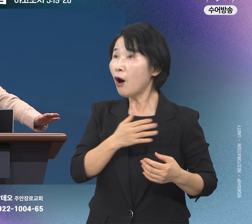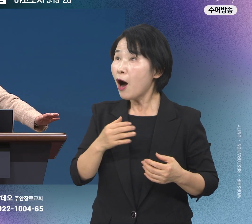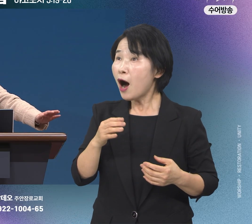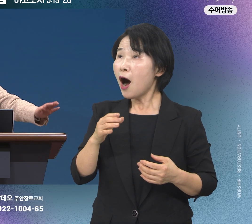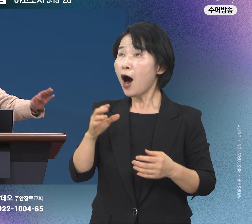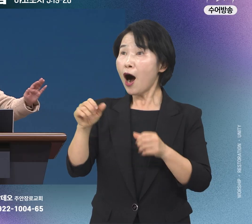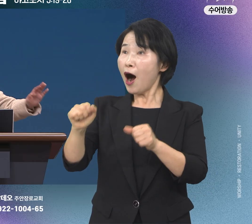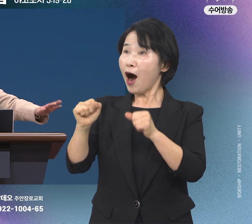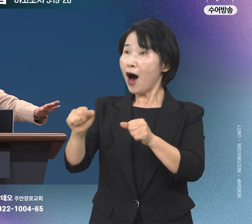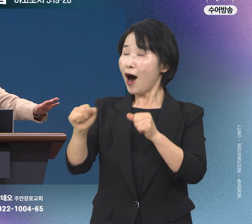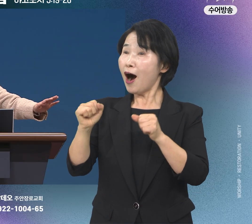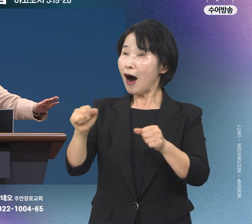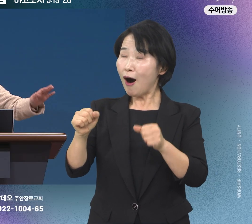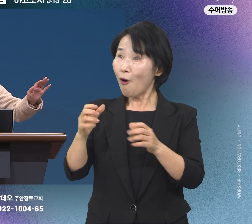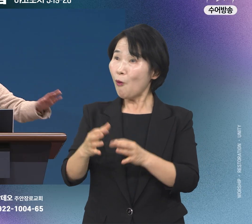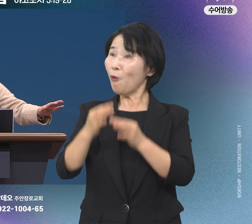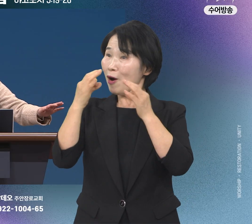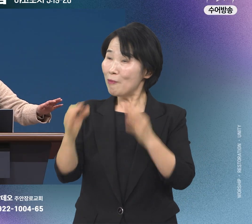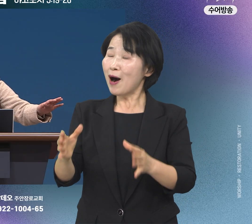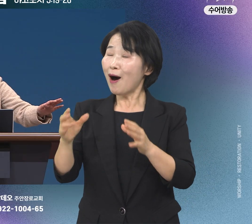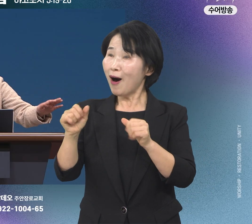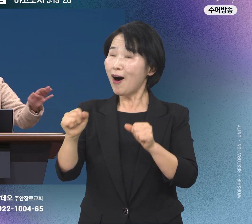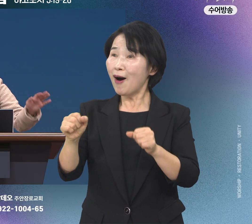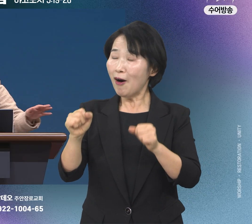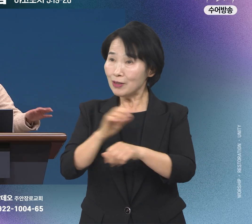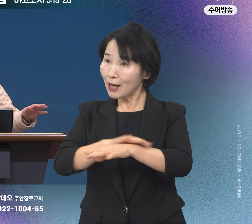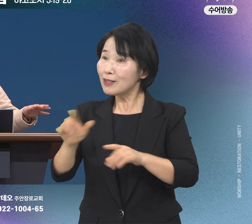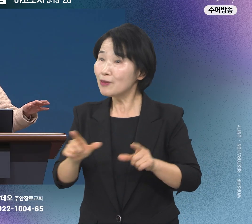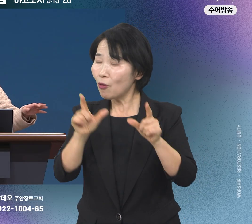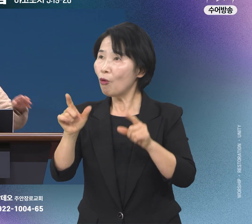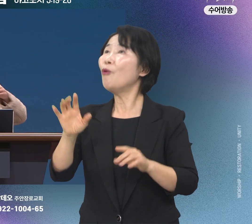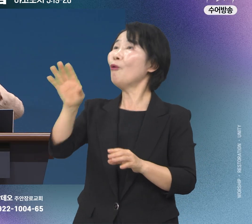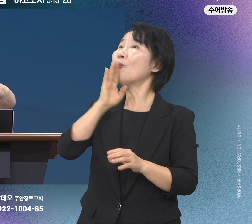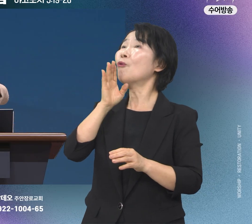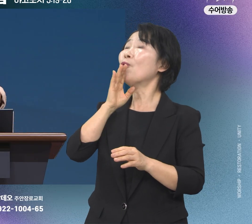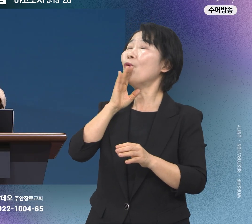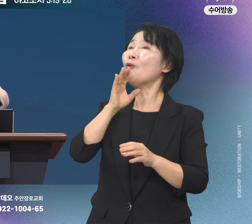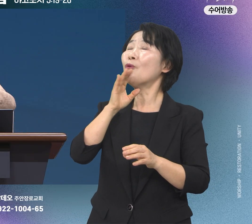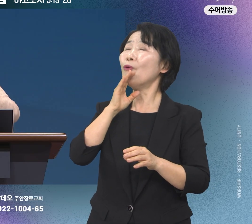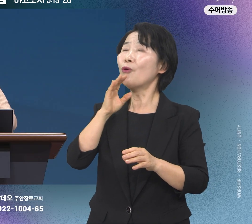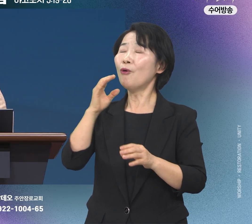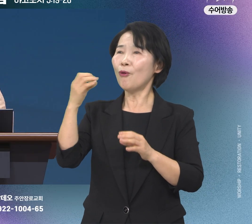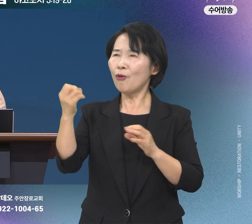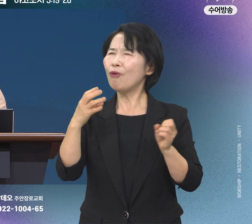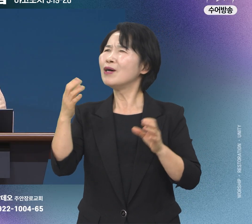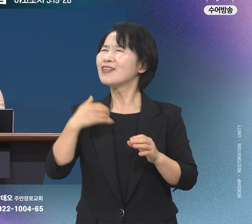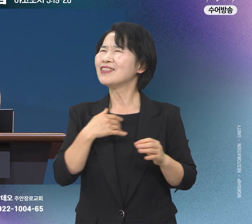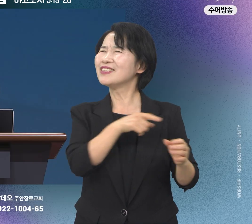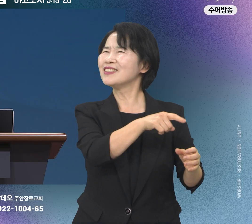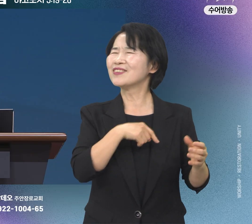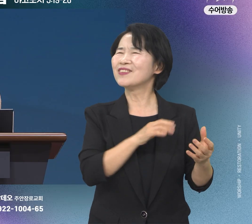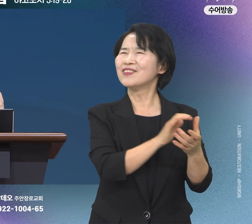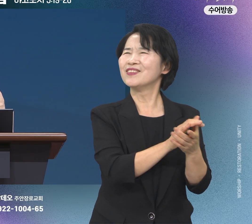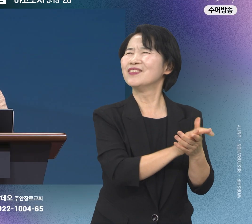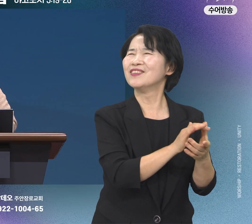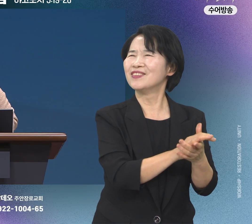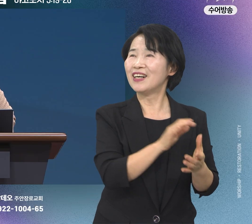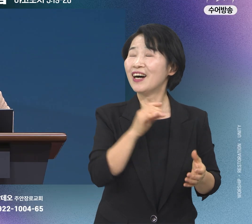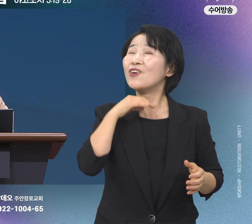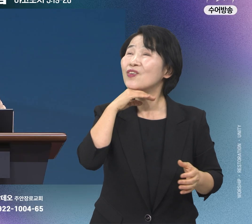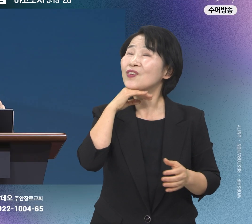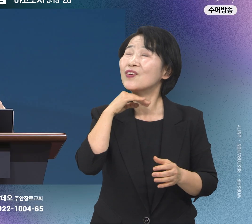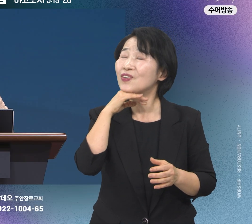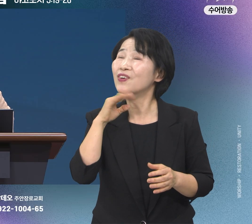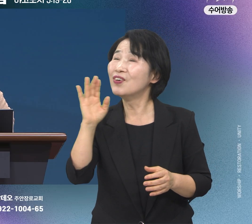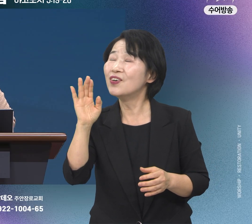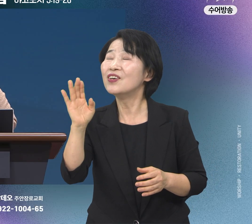뭐야 소영아, 너 너무 오랜만이다. 너 잘 지내고 있었어? 나 잘 지내고 있지. 나 근데 친구랑 있어가지고 내가 따로 연락할게.